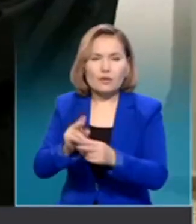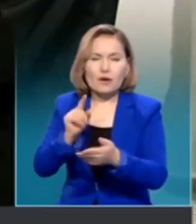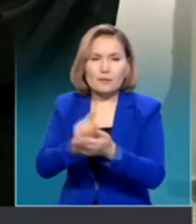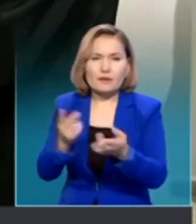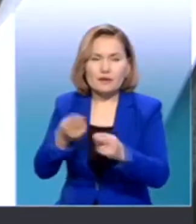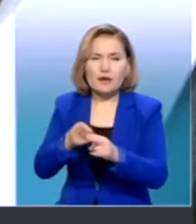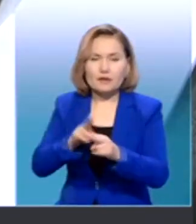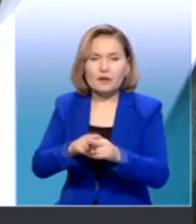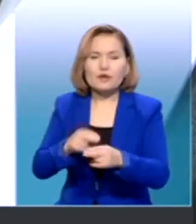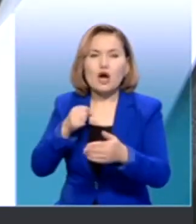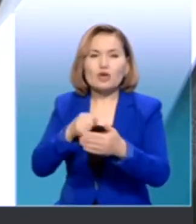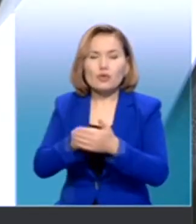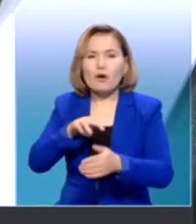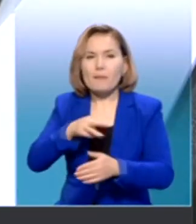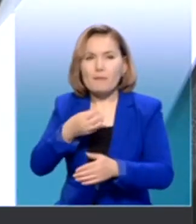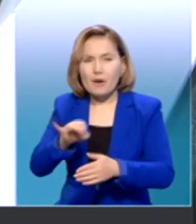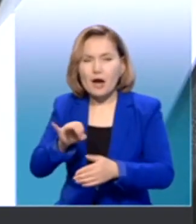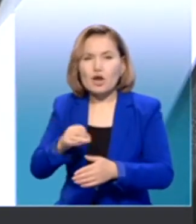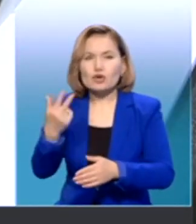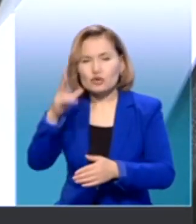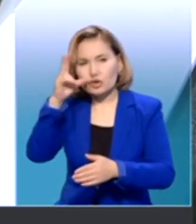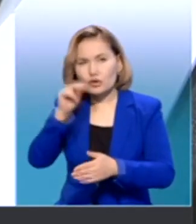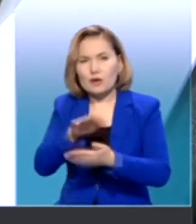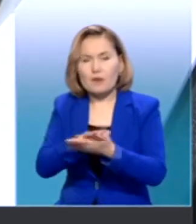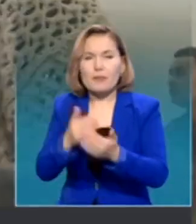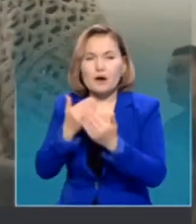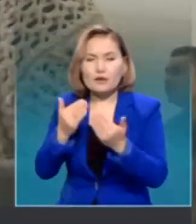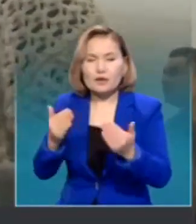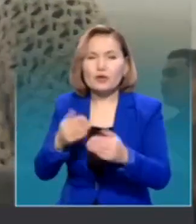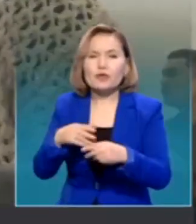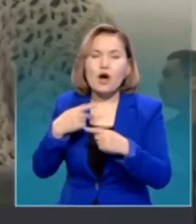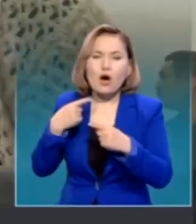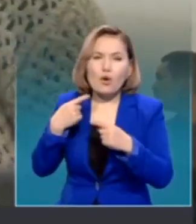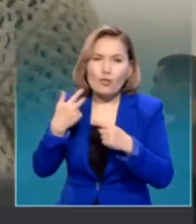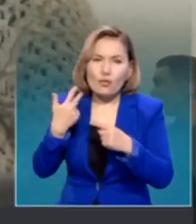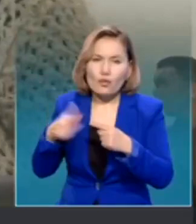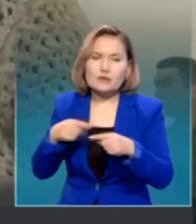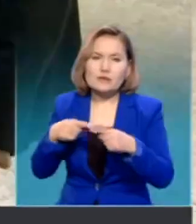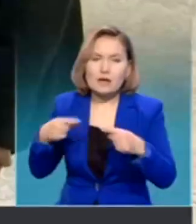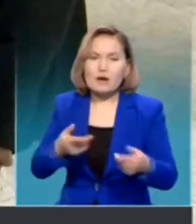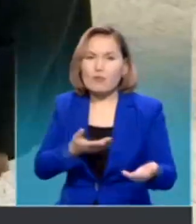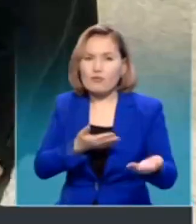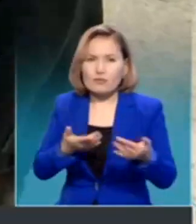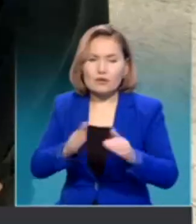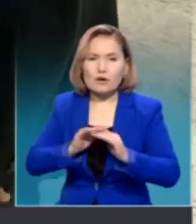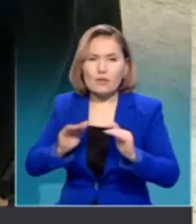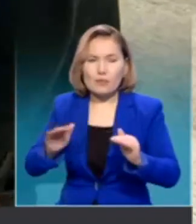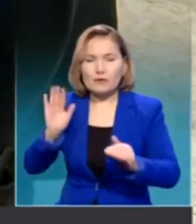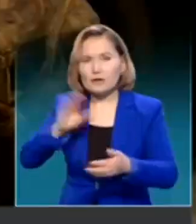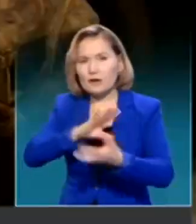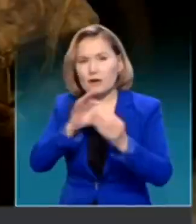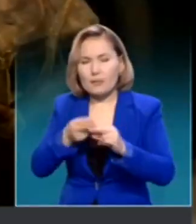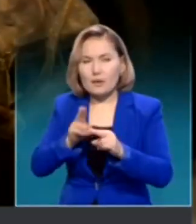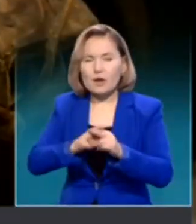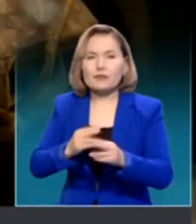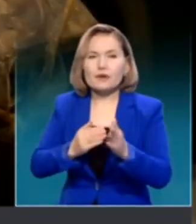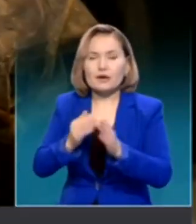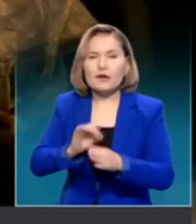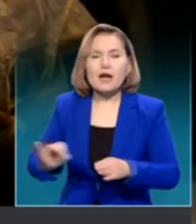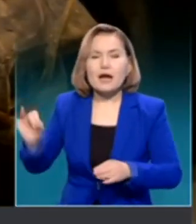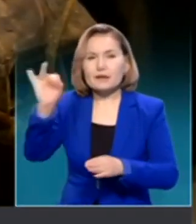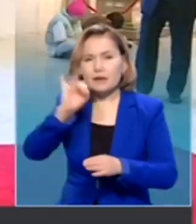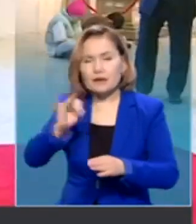мамырдың 3-іне дейін жалғаспақ. Бұдан бөлек жалпы мерейтой аясында 30-дан аса іс-шара өткізу жоспарланған. Соның бірі батырдың биік тұлғасы,